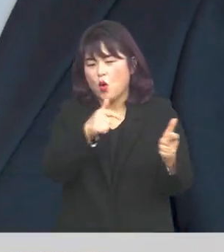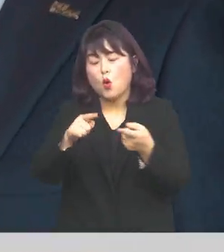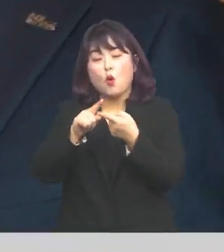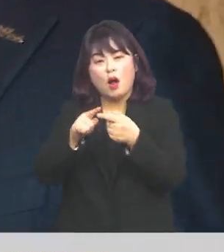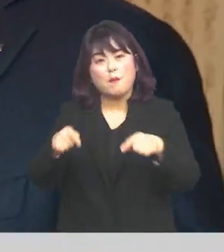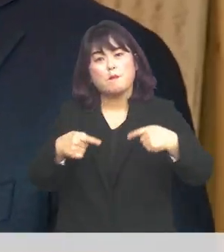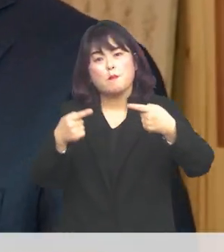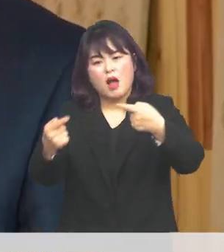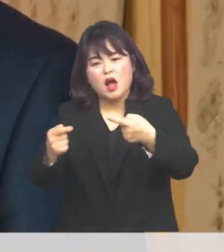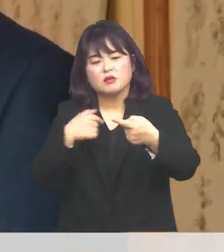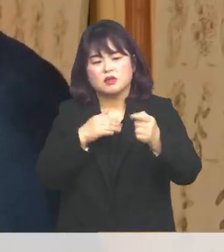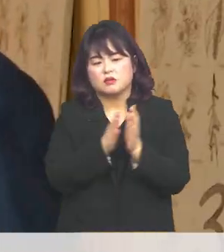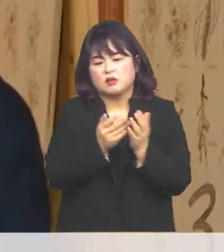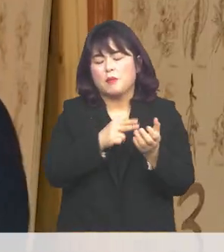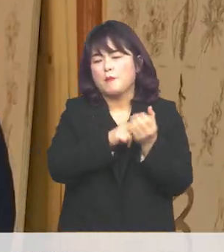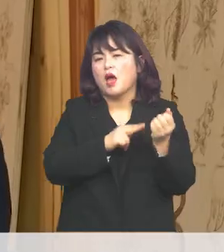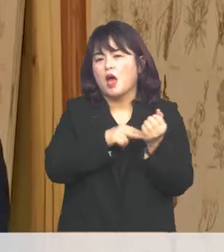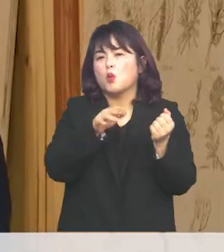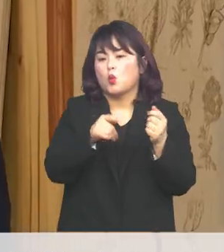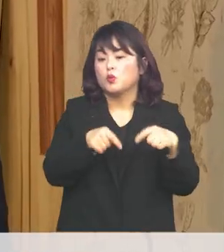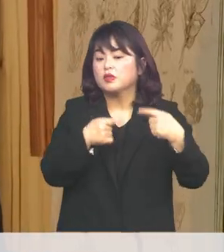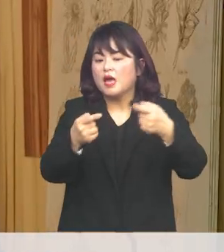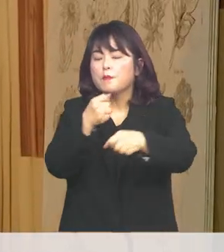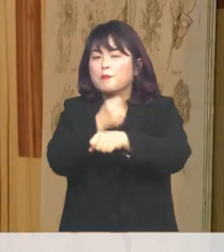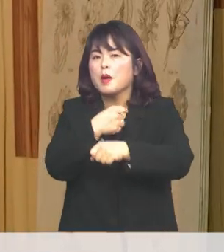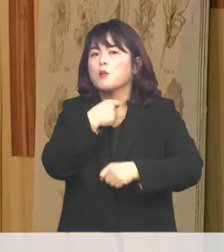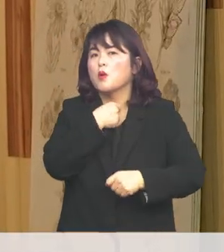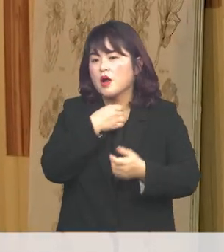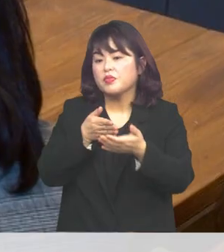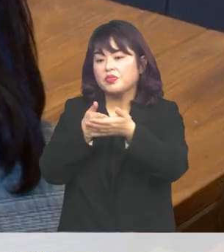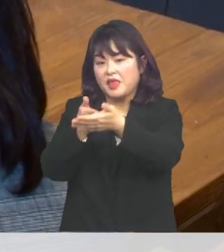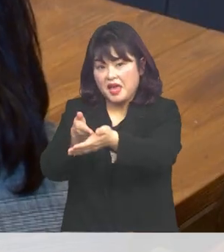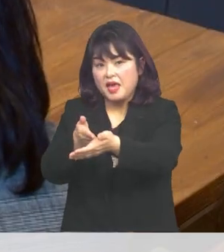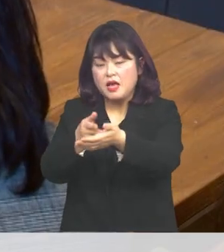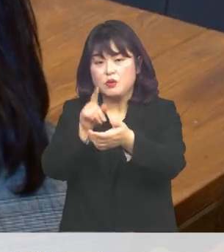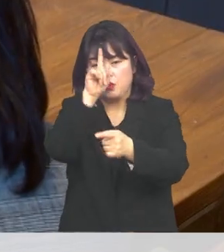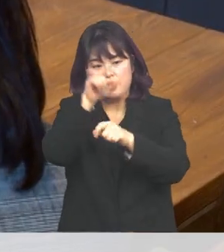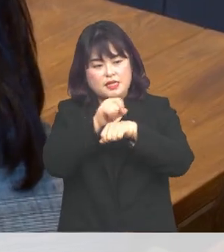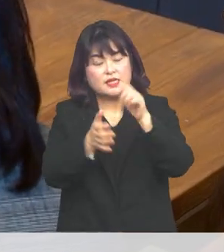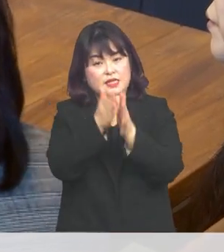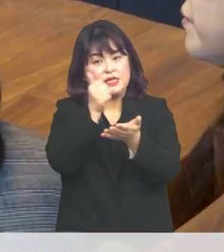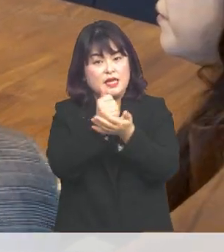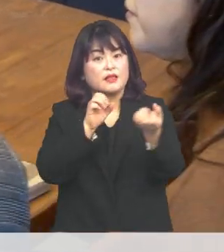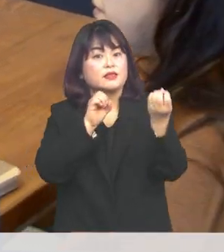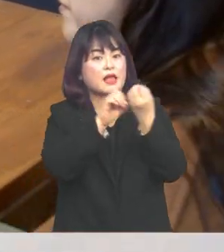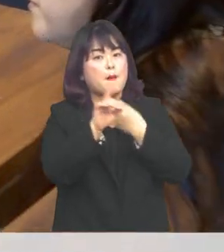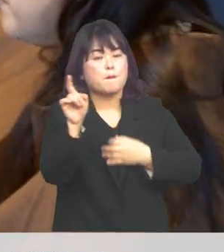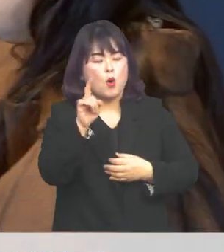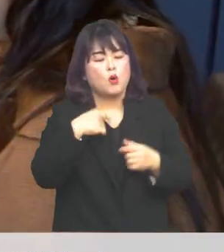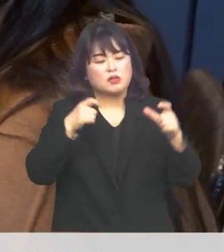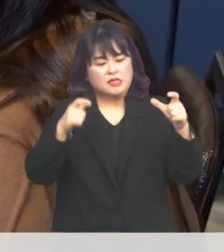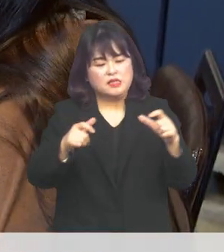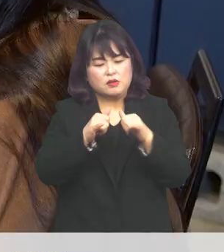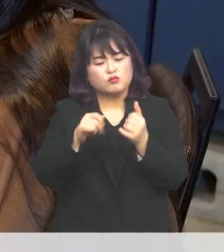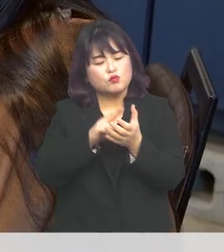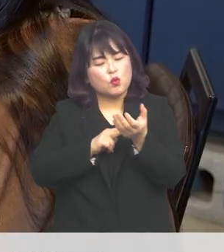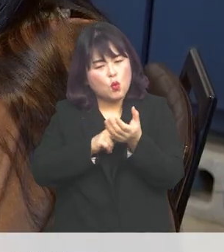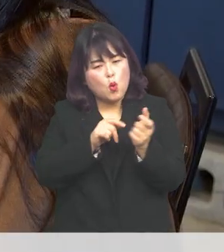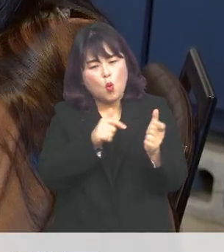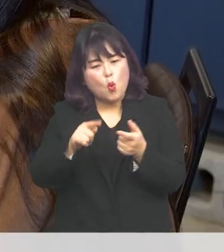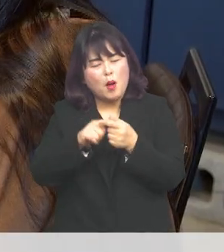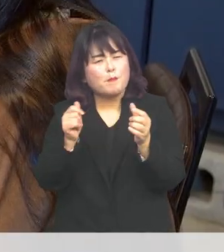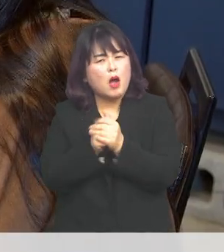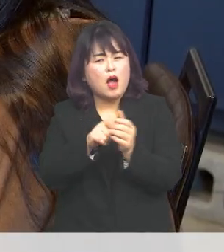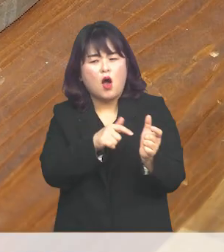다양한 행사에 지역 서점들이 더 많이 참여할 수 있게 해달라는 요청을 했고 이 시장은 지역 서점들이 각자